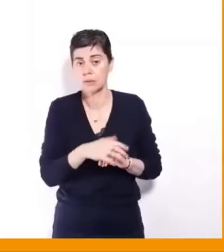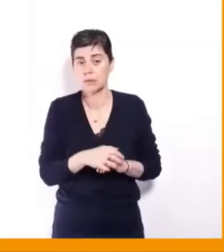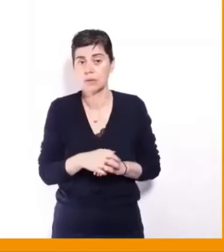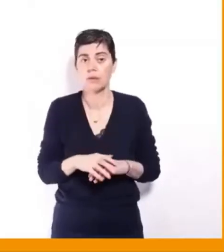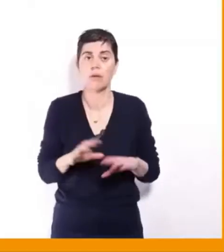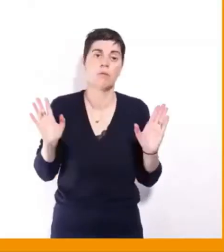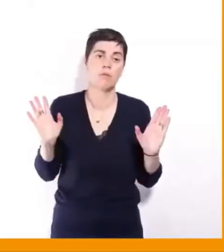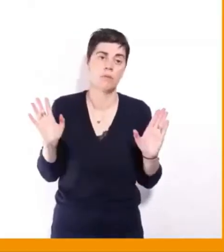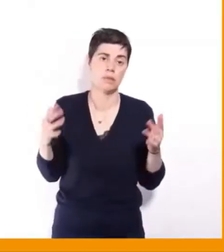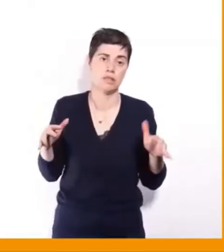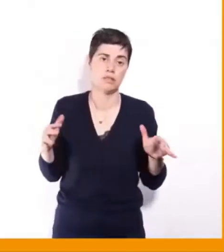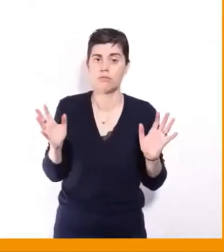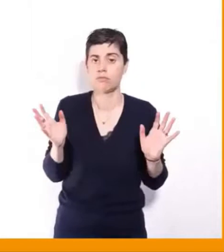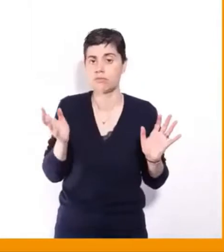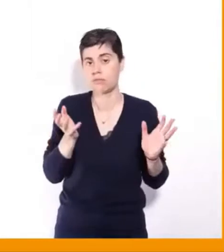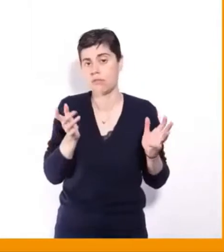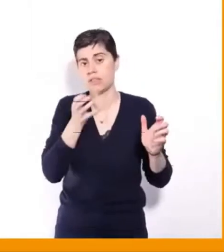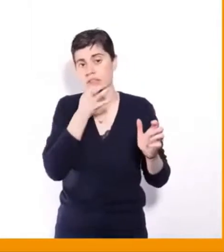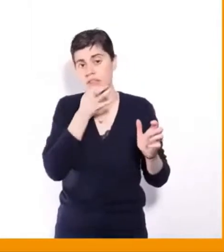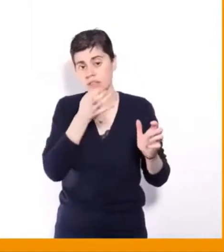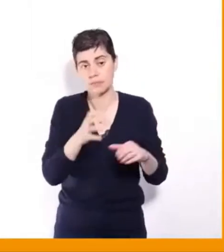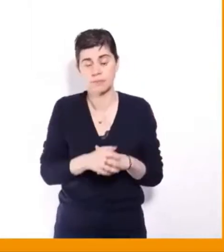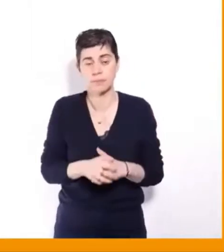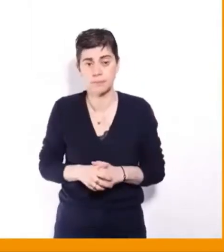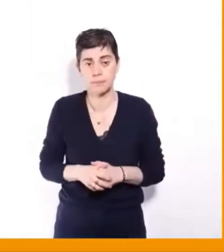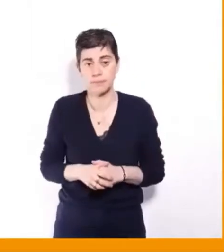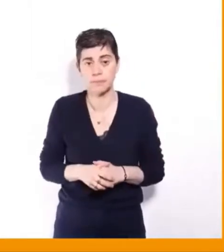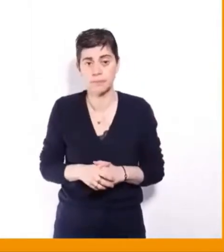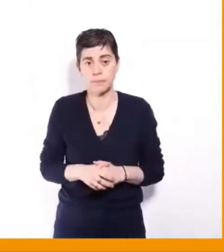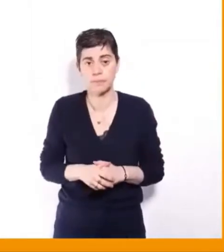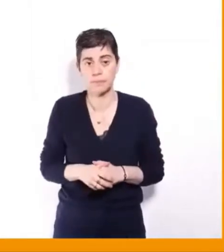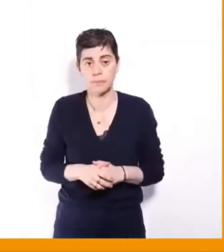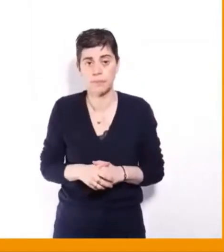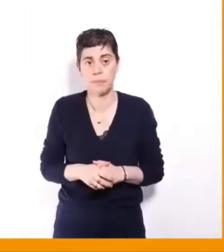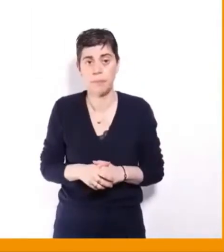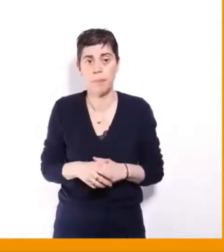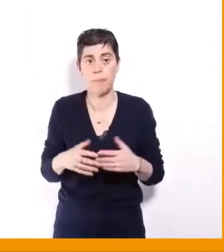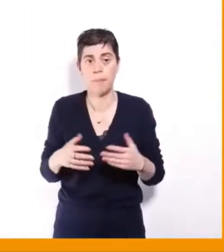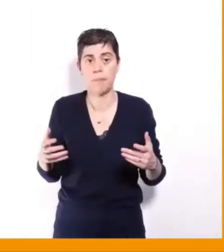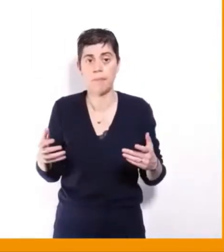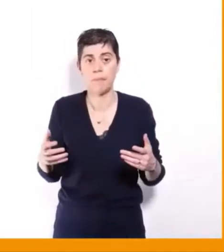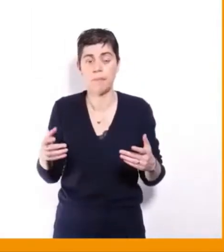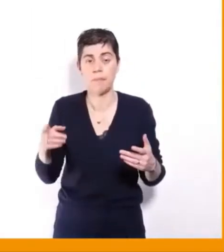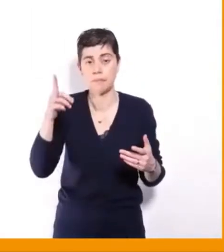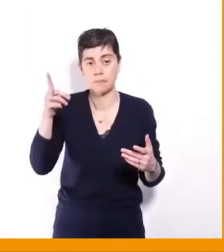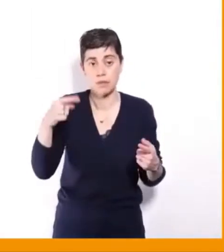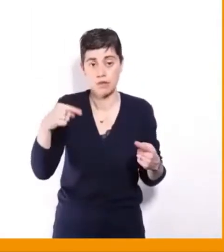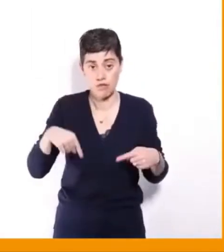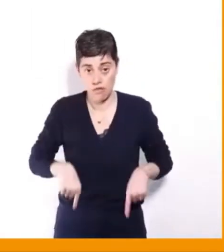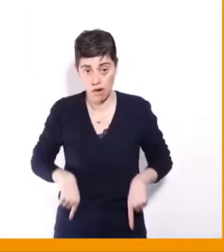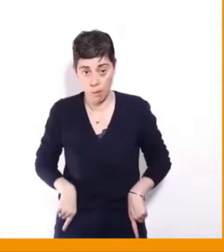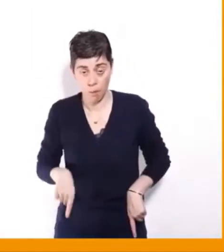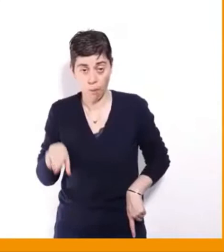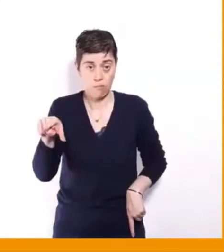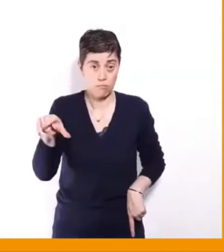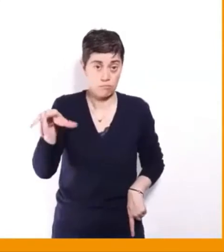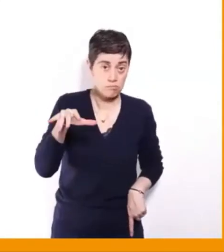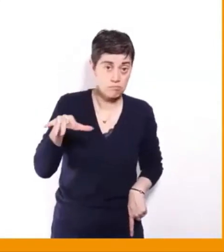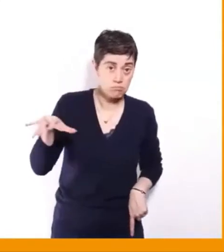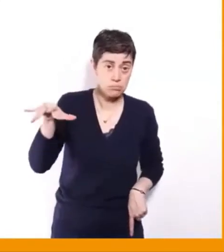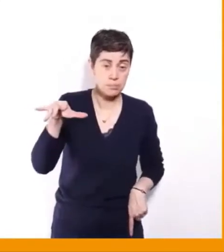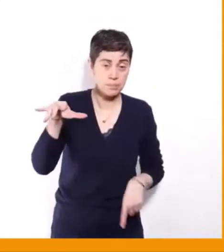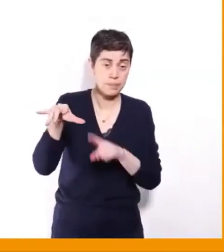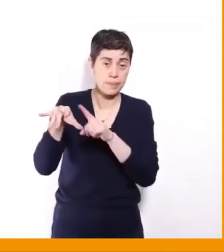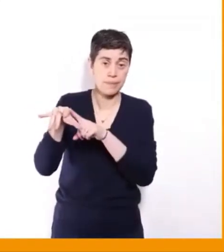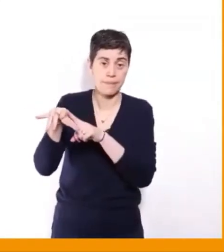déjà, je tiens à dire que l'opposition du gouvernement à l'idée donc